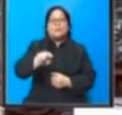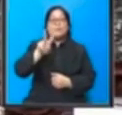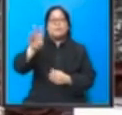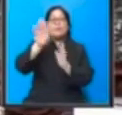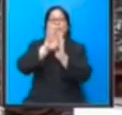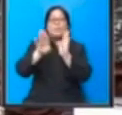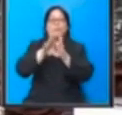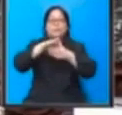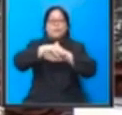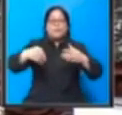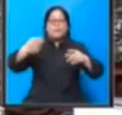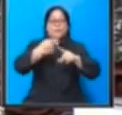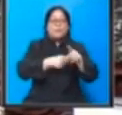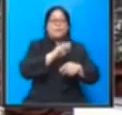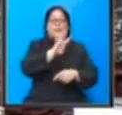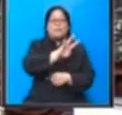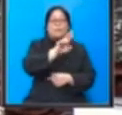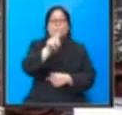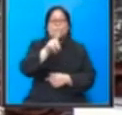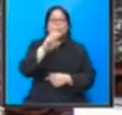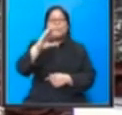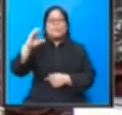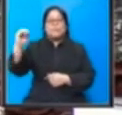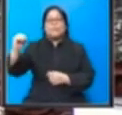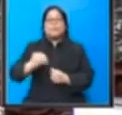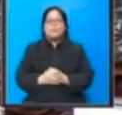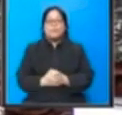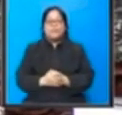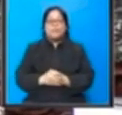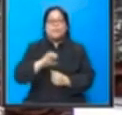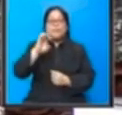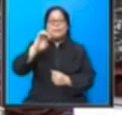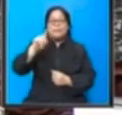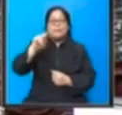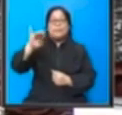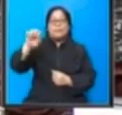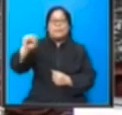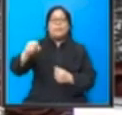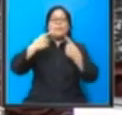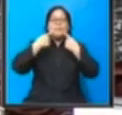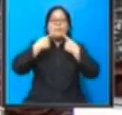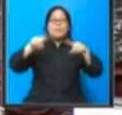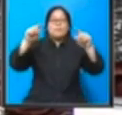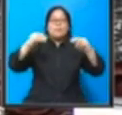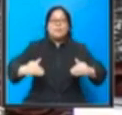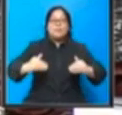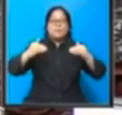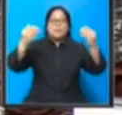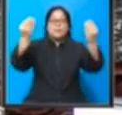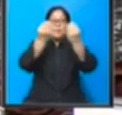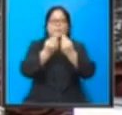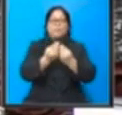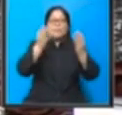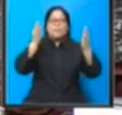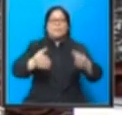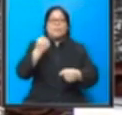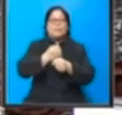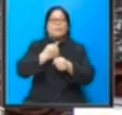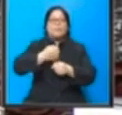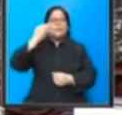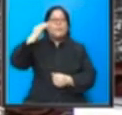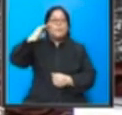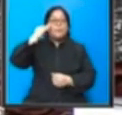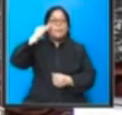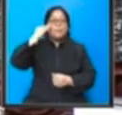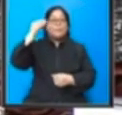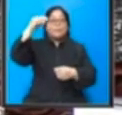billion daripada 41 syari'at ekuinas juga telah berjaya meningkatkan bilangan tenaga kerja Bumiputera